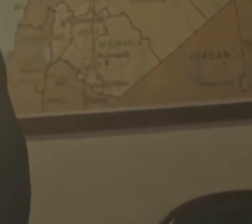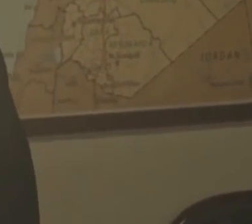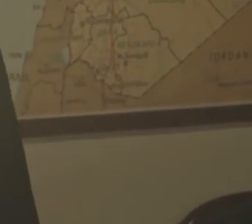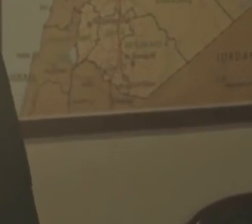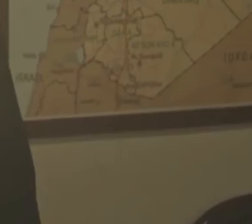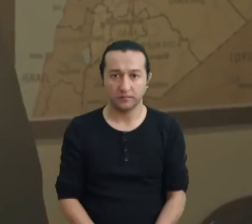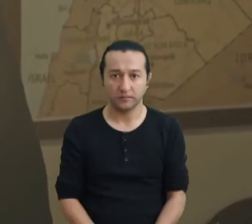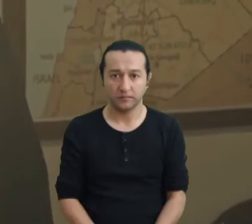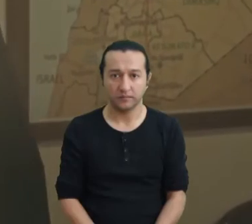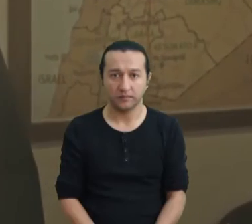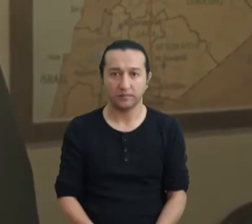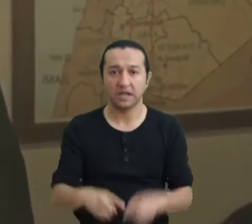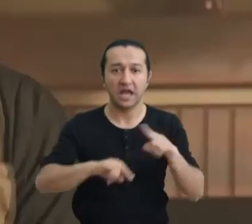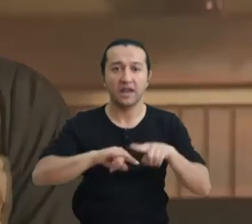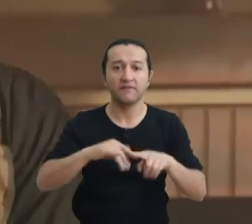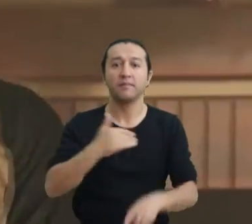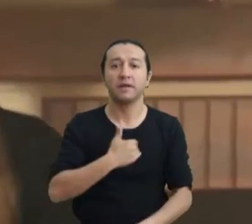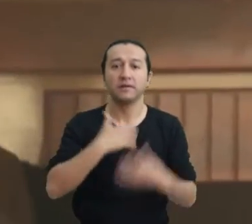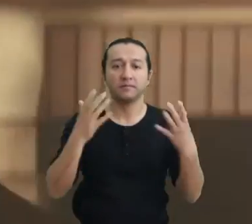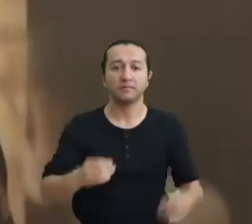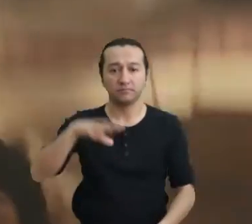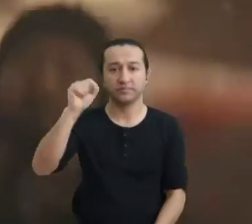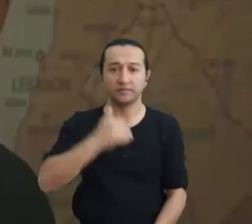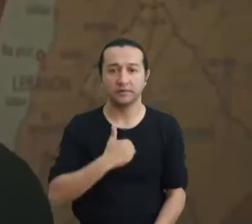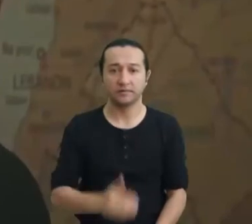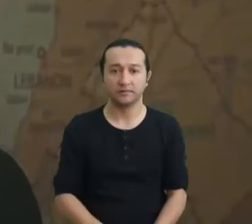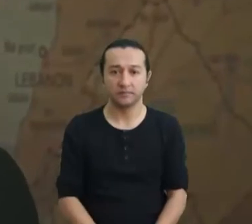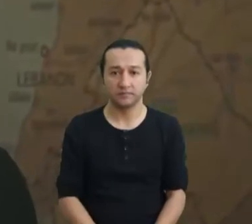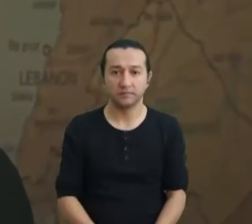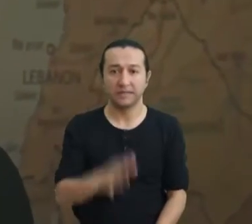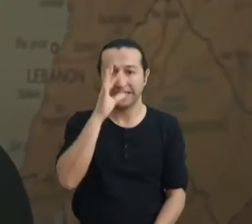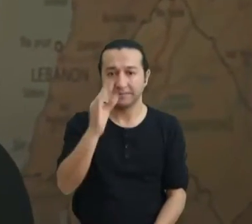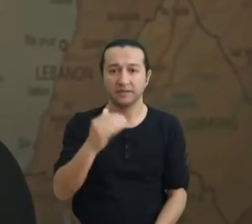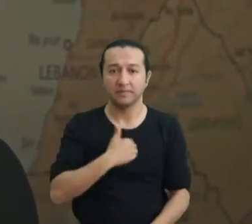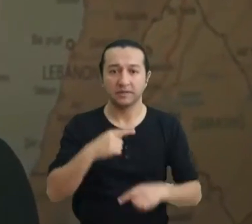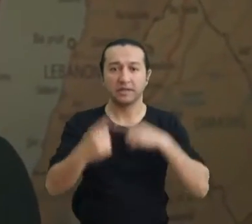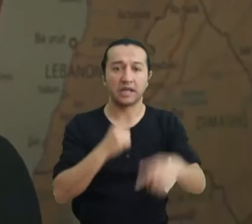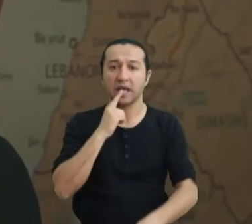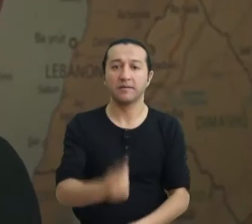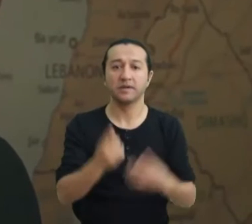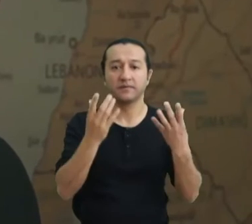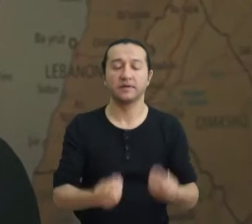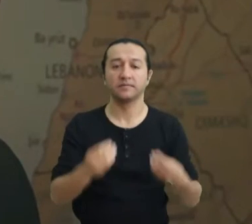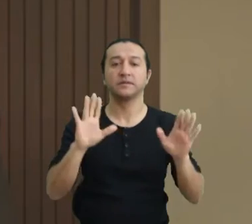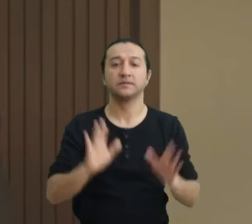Namluya mermi sürdü. Halife bin! Pete'i anının çatından vurdu. Kimse benim yerime emir